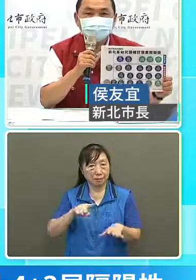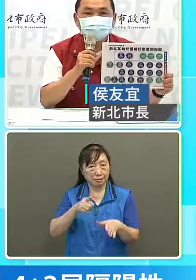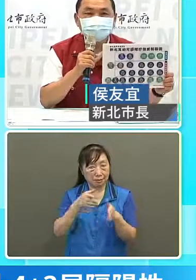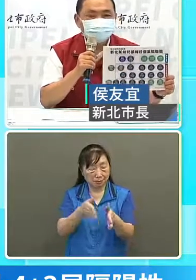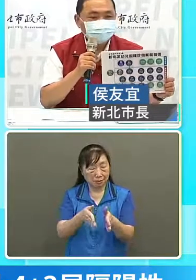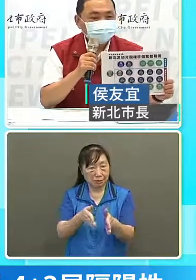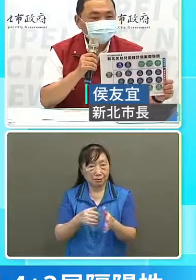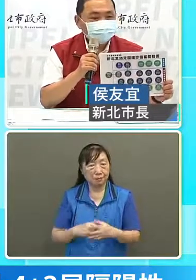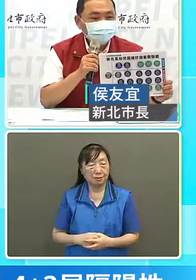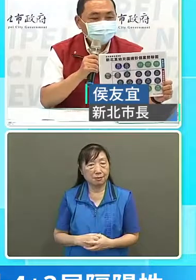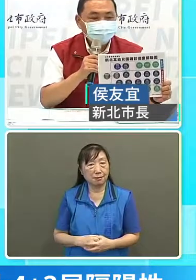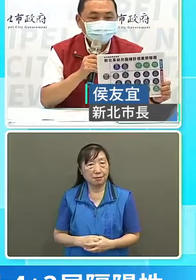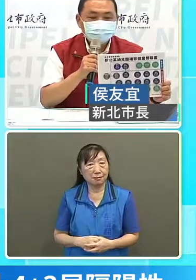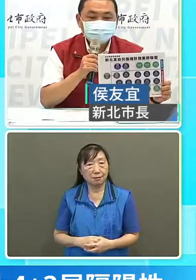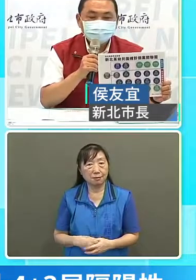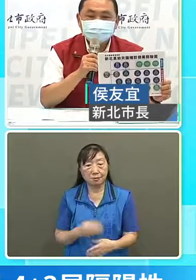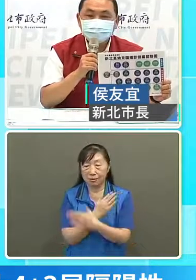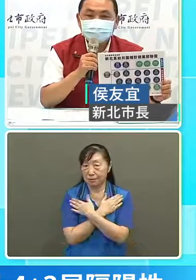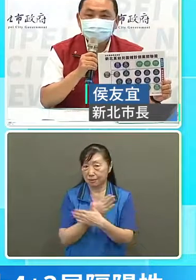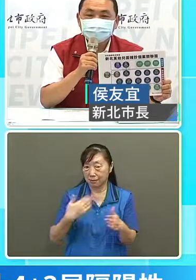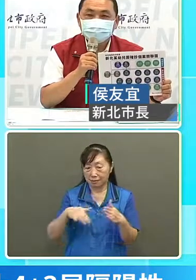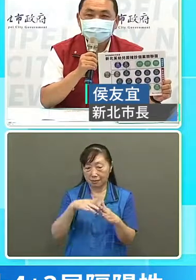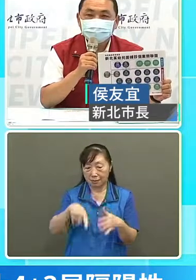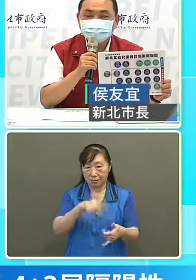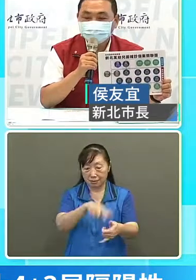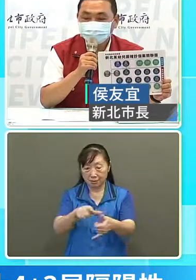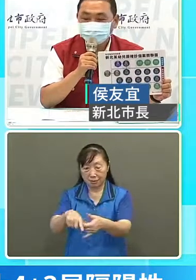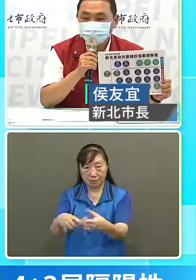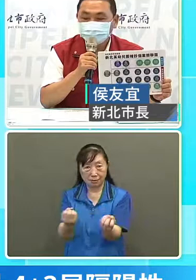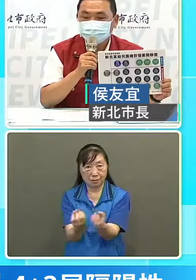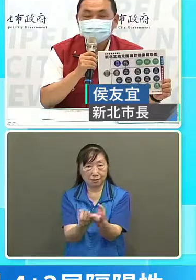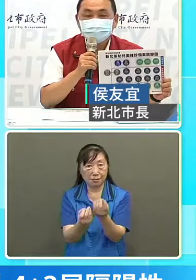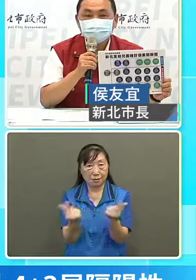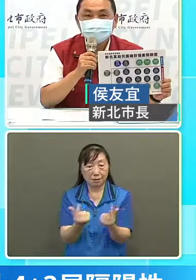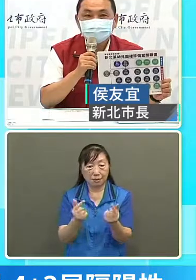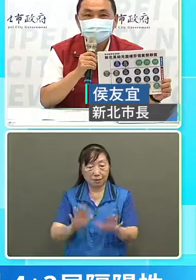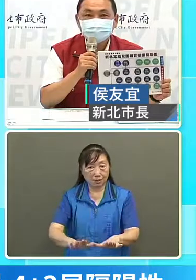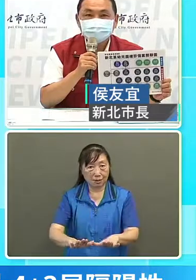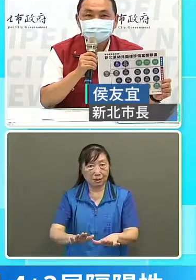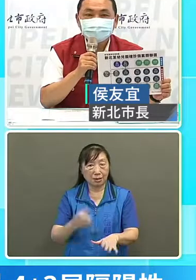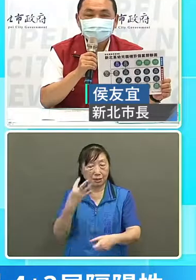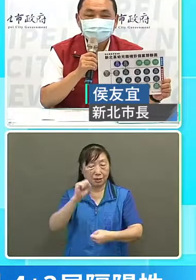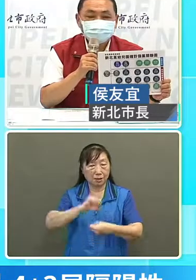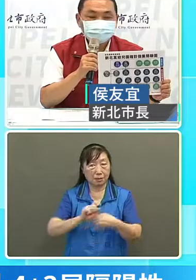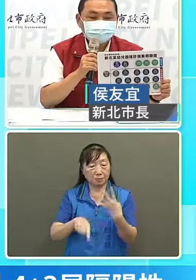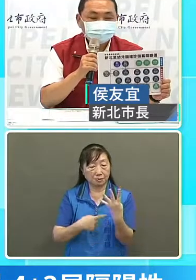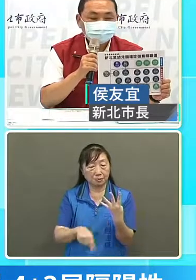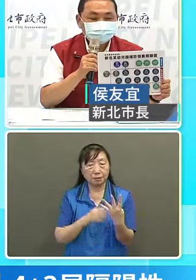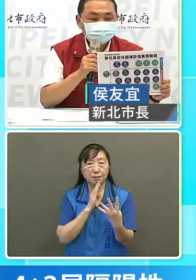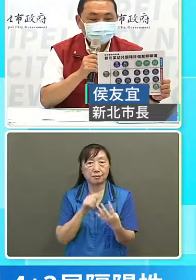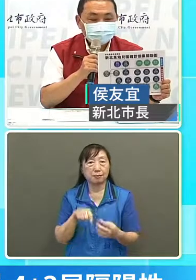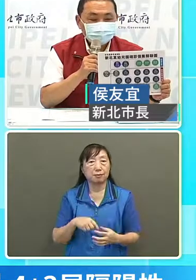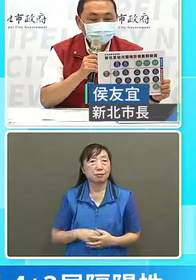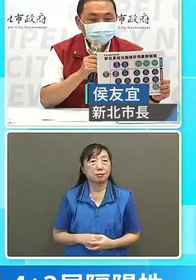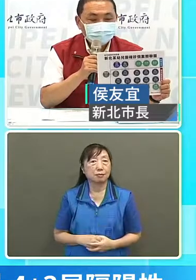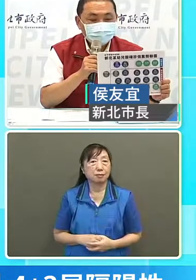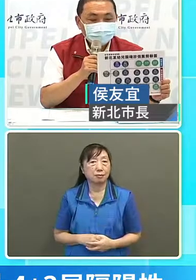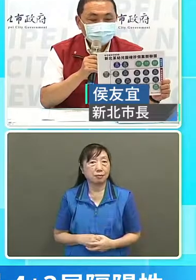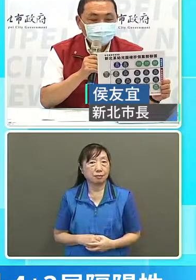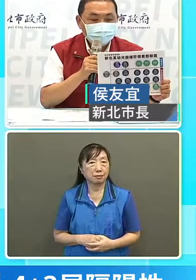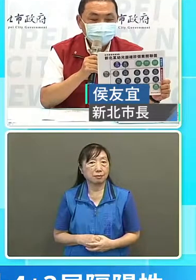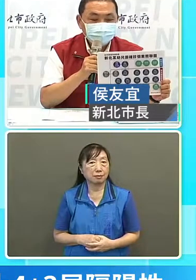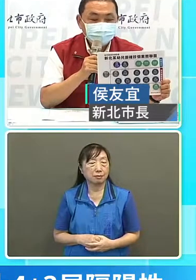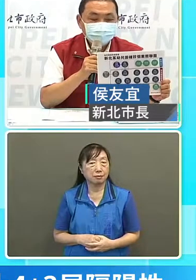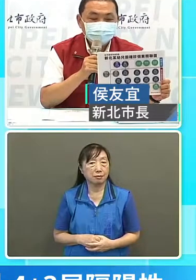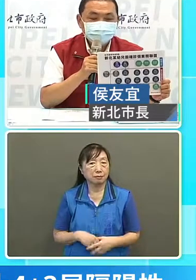个幼儿园的确诊个案，包括今天新增4个个案。这